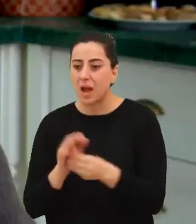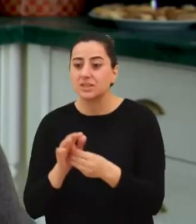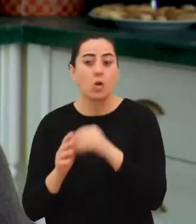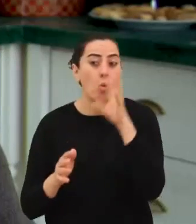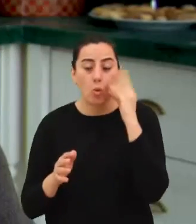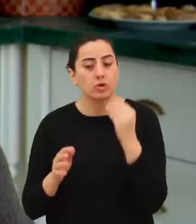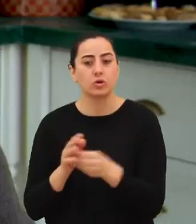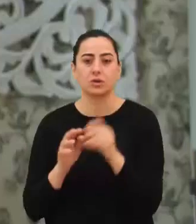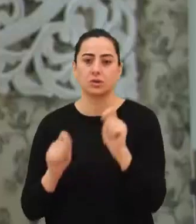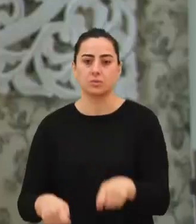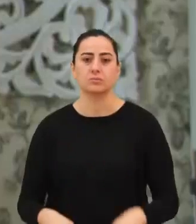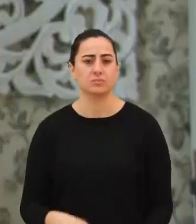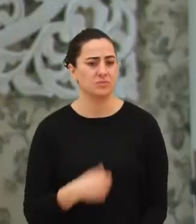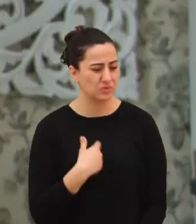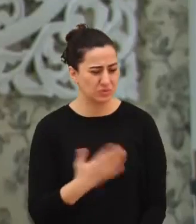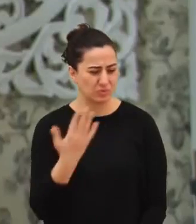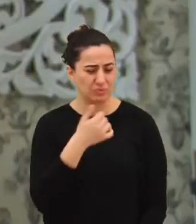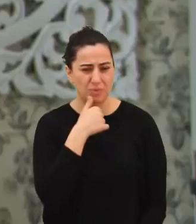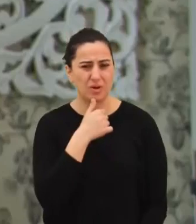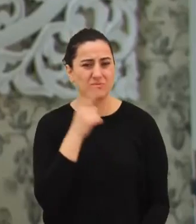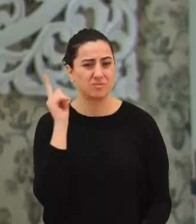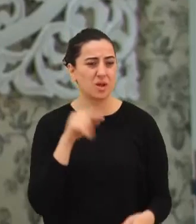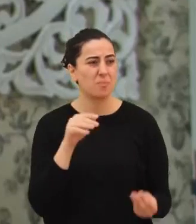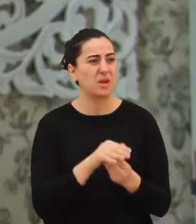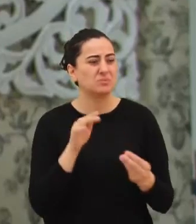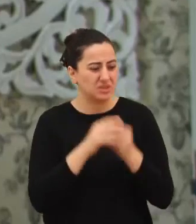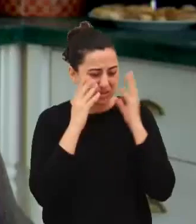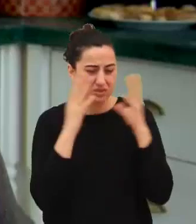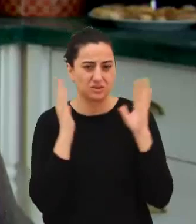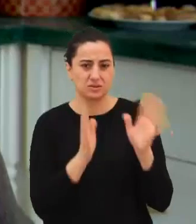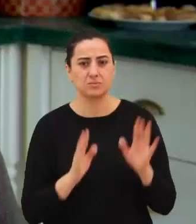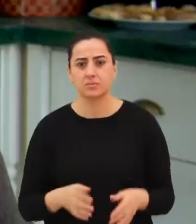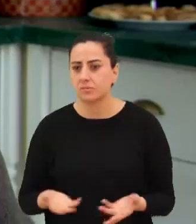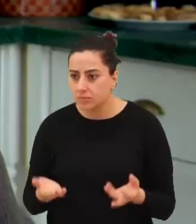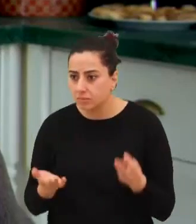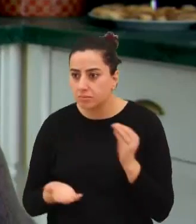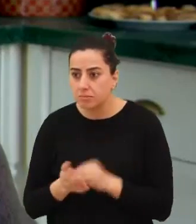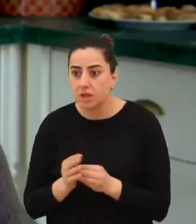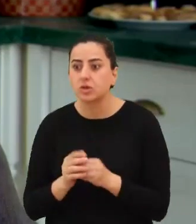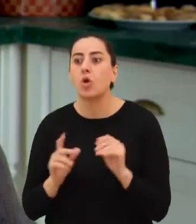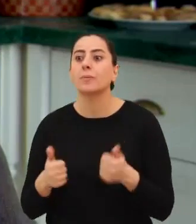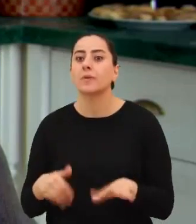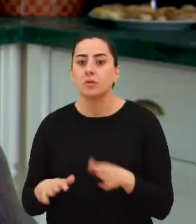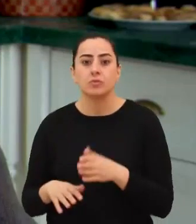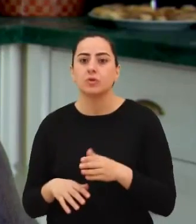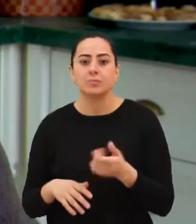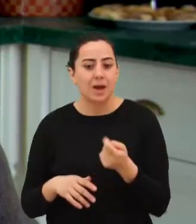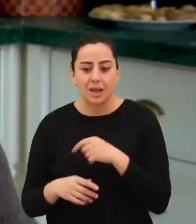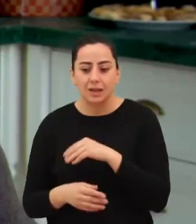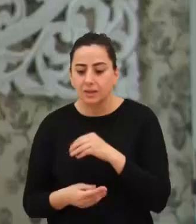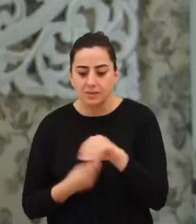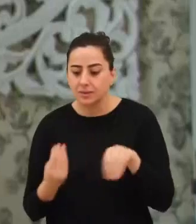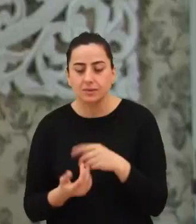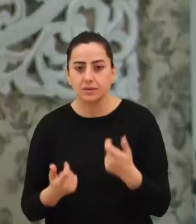topla etraftan ya. Tamam baba ya. Başlama bahşiş bahşiş diye. Nasıl başlamayayım? Ha? Bu değirmenin suyu nereden geliyor biliyor